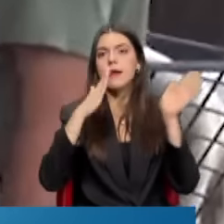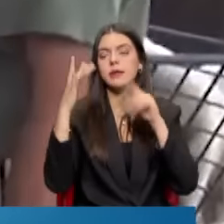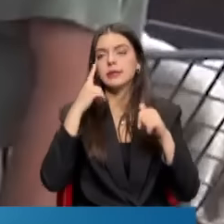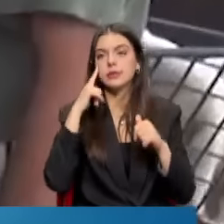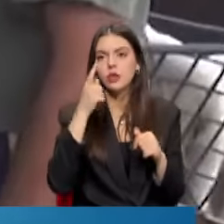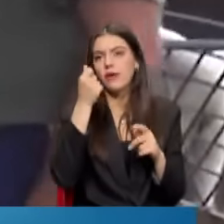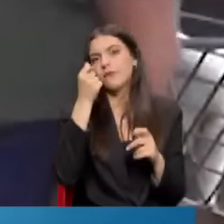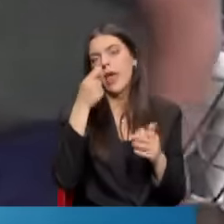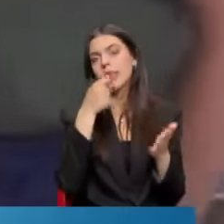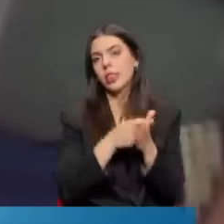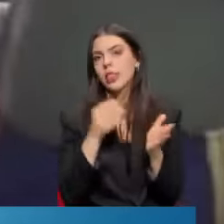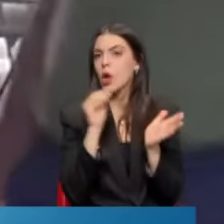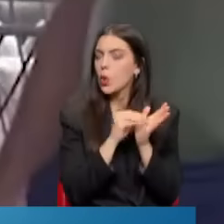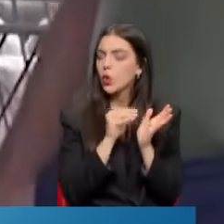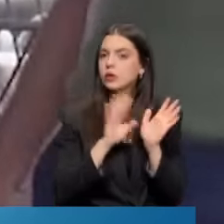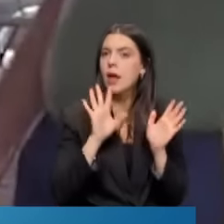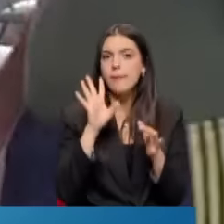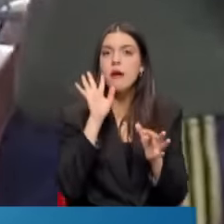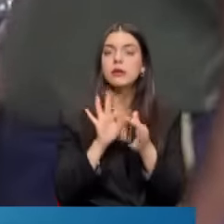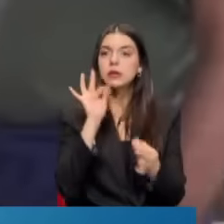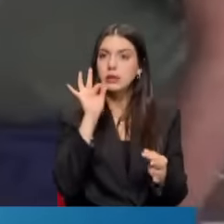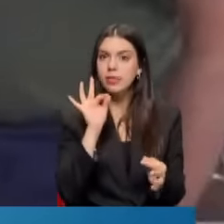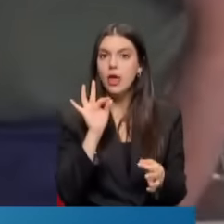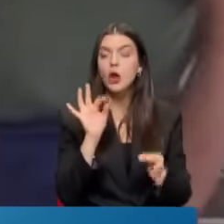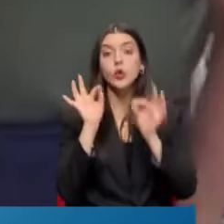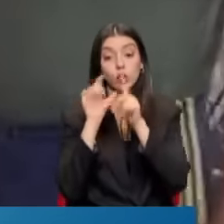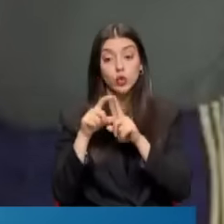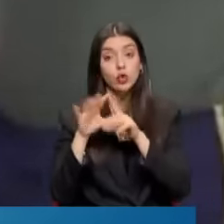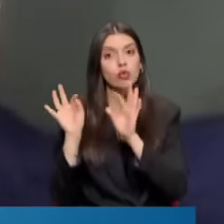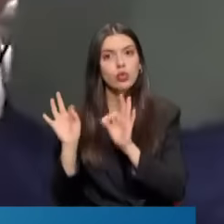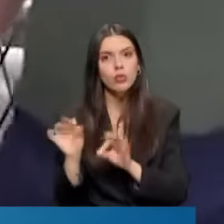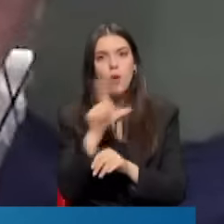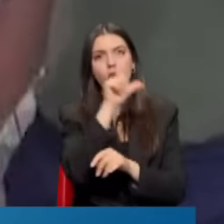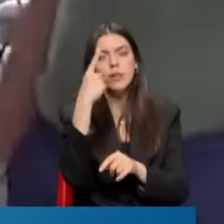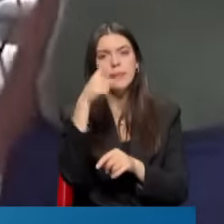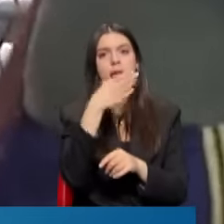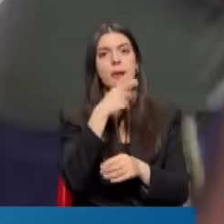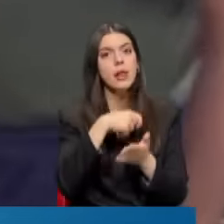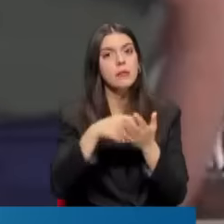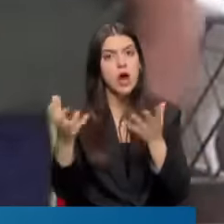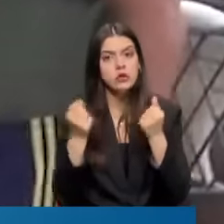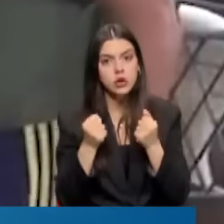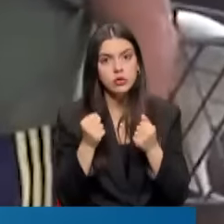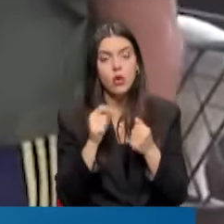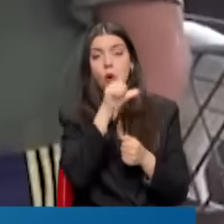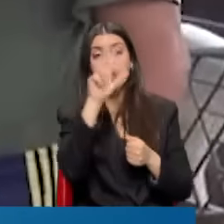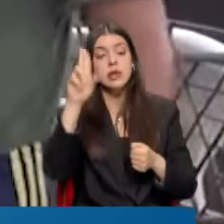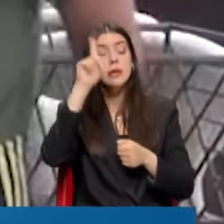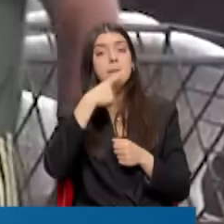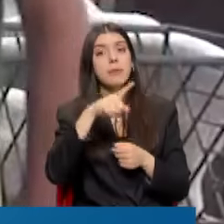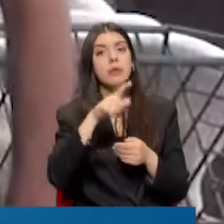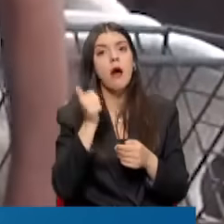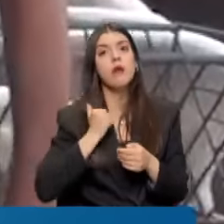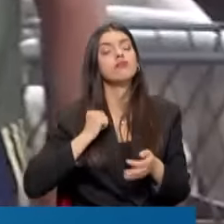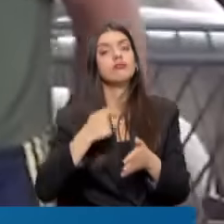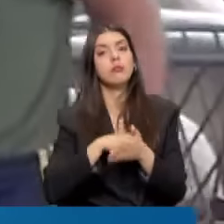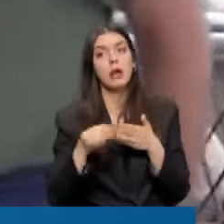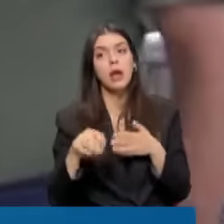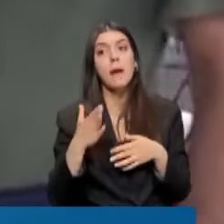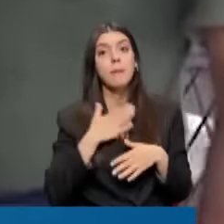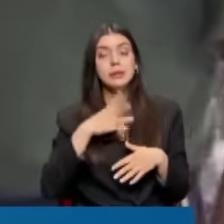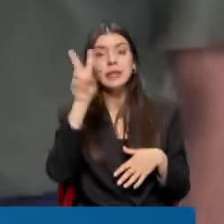biçiyoruz ama insanlar da Malum durumları 10.000 L emekli maaş alıyor 17.000 L asgari ücret alıyor Biz